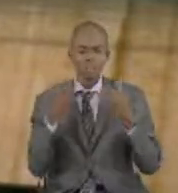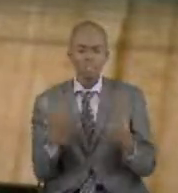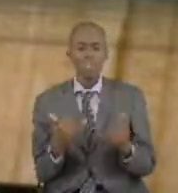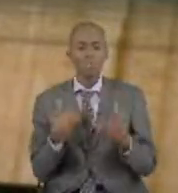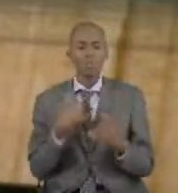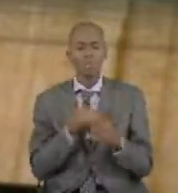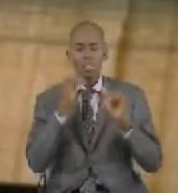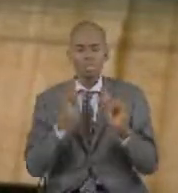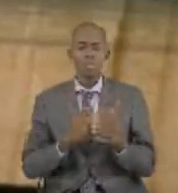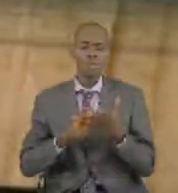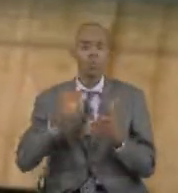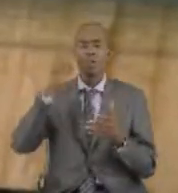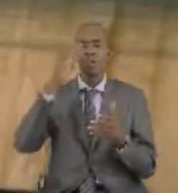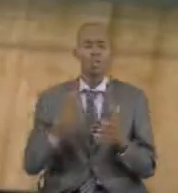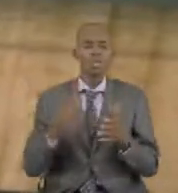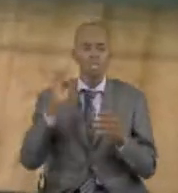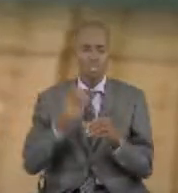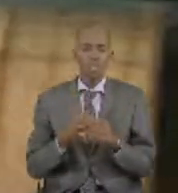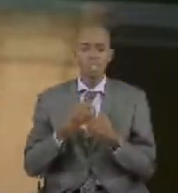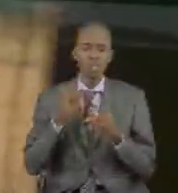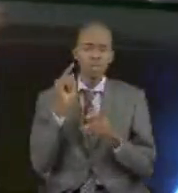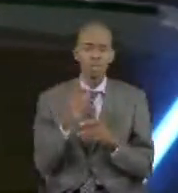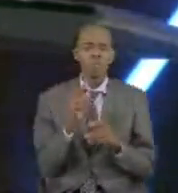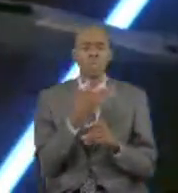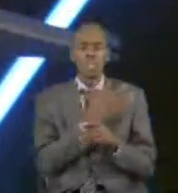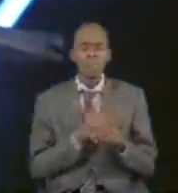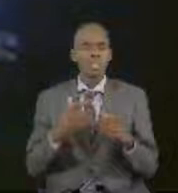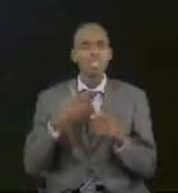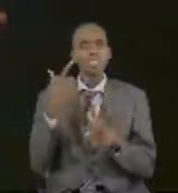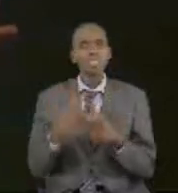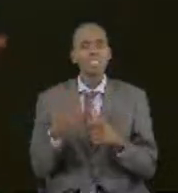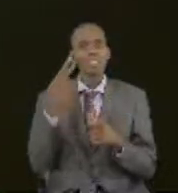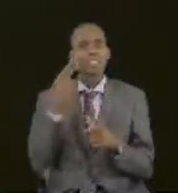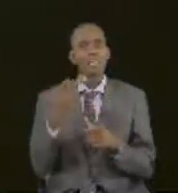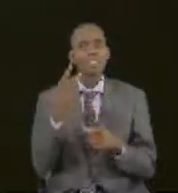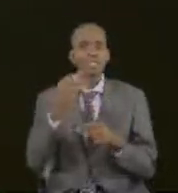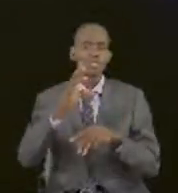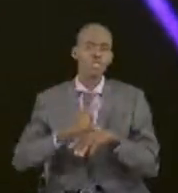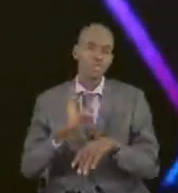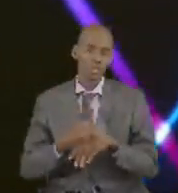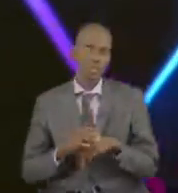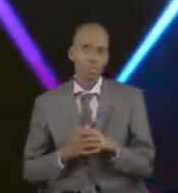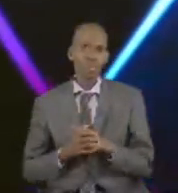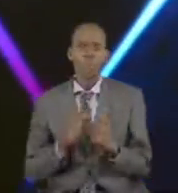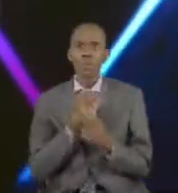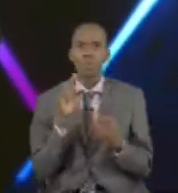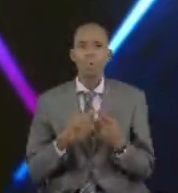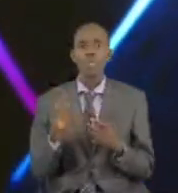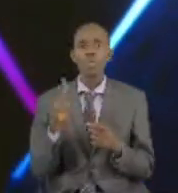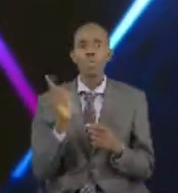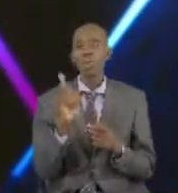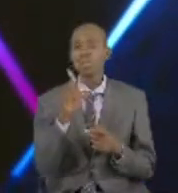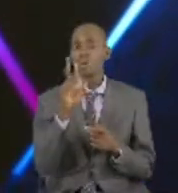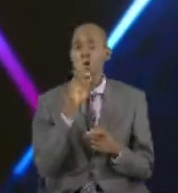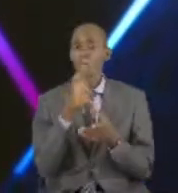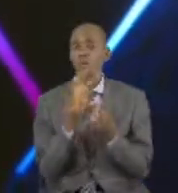auparavant, maintenant nous pouvons glorifier Dieu à ton sujet. Alors l'Église, là où tu as été converti,